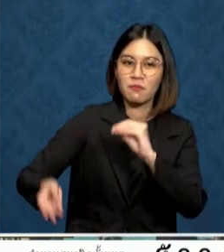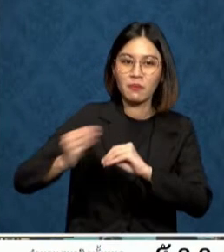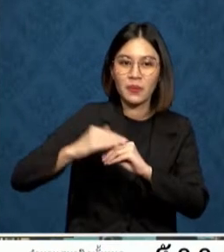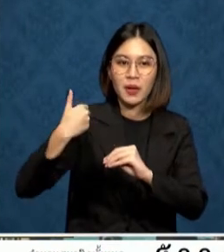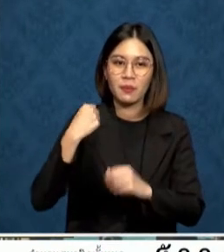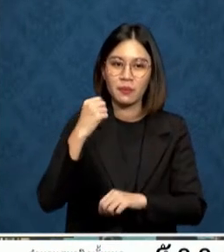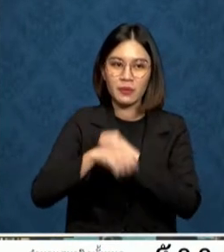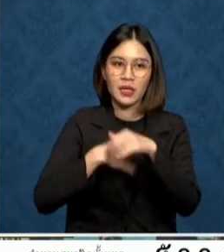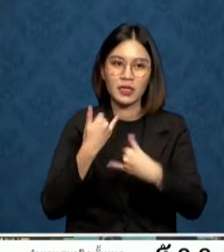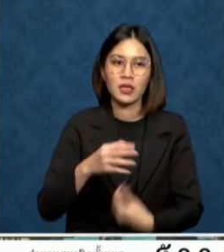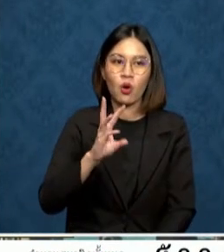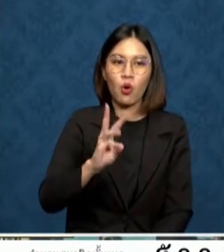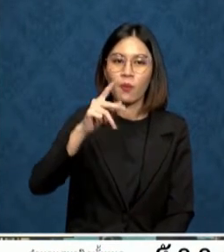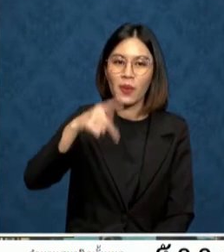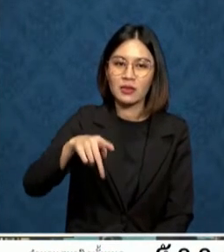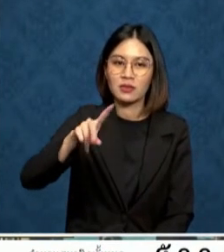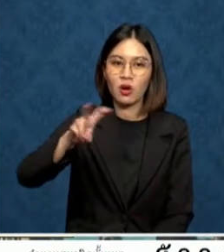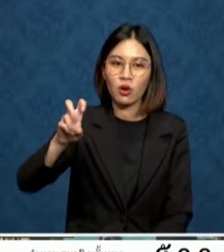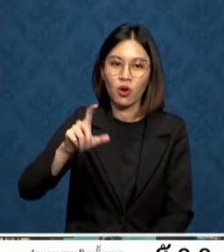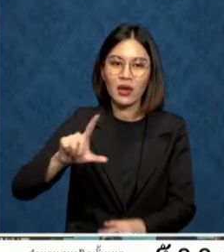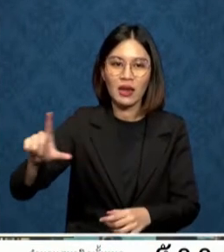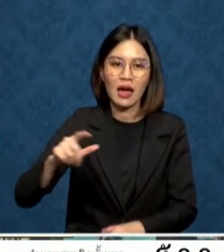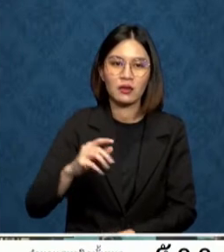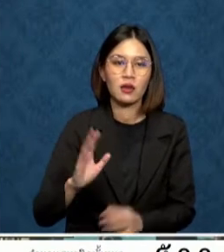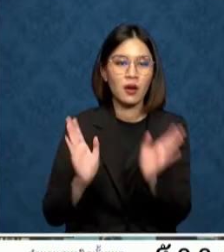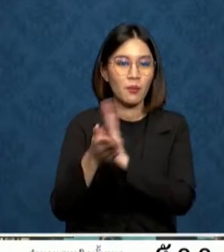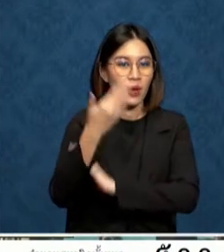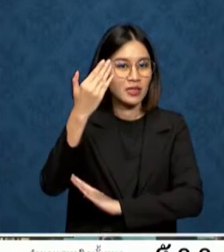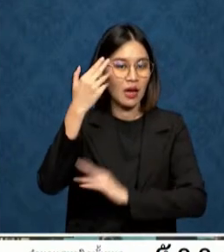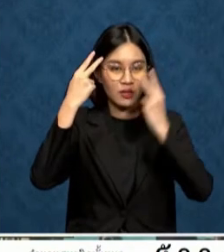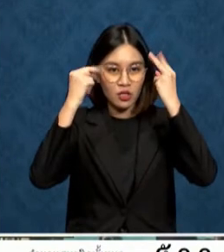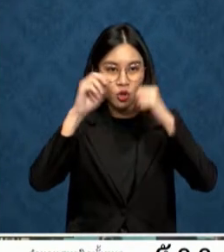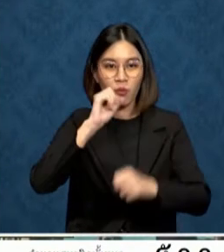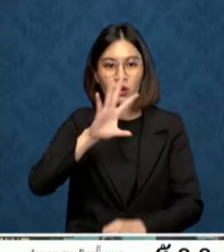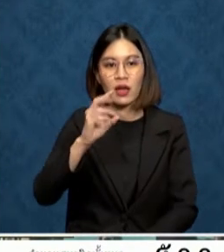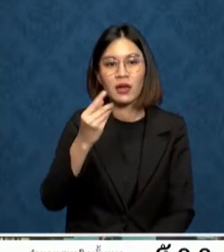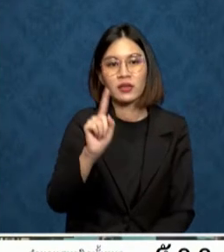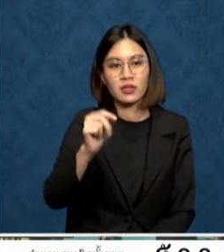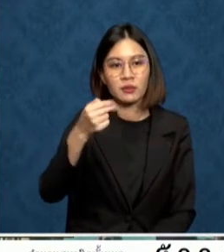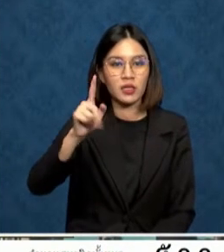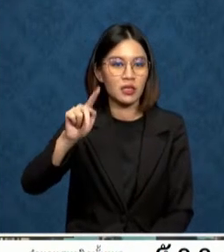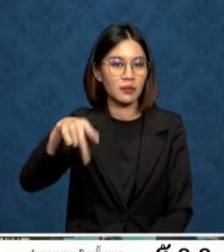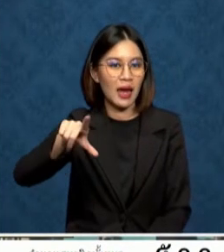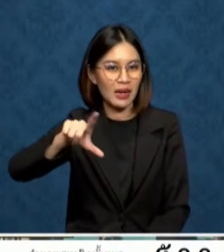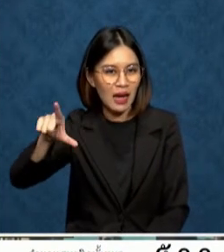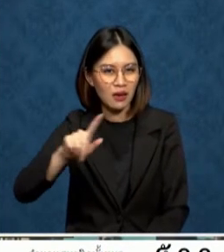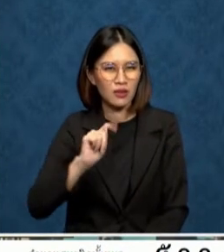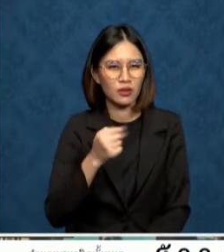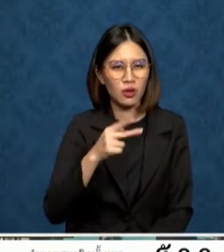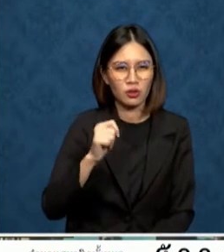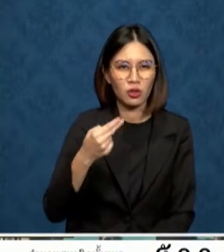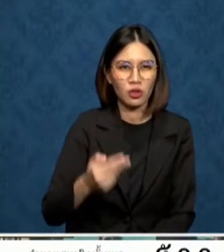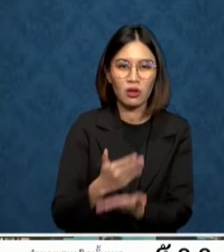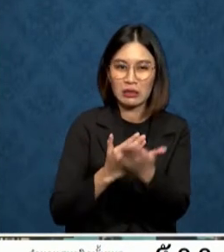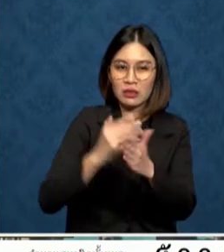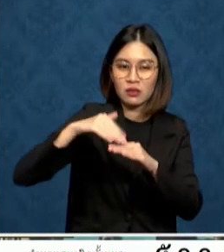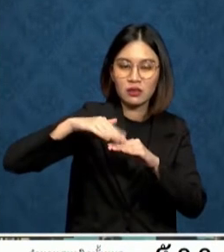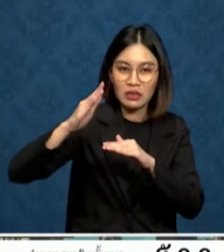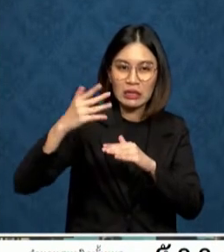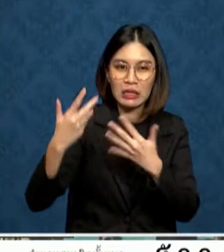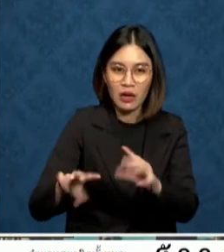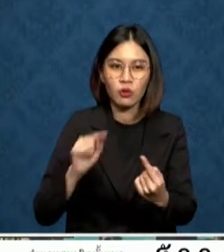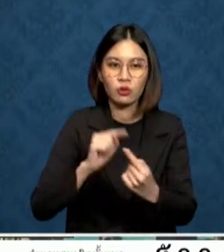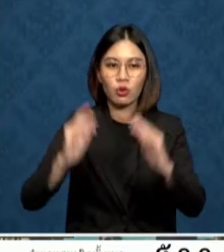6,200ล้านบาทแล้วเมื่อเช้าท่านนายกบอกว่างบประมาณด้านการท่องเที่ยวอยู่ที่ 11,000ล้านบาททททเอาไปเกินครึ่งนะครับเพื่อการ